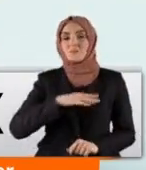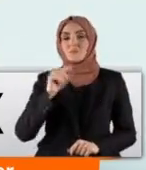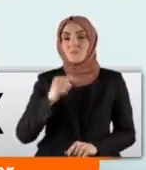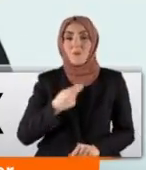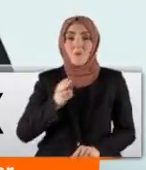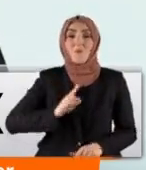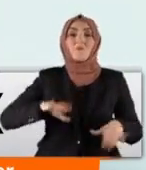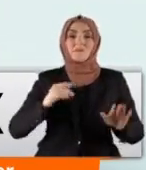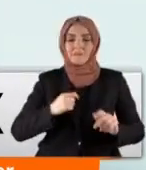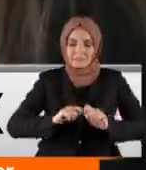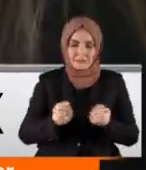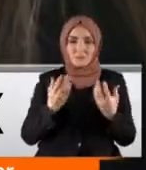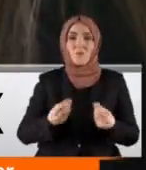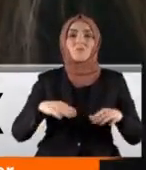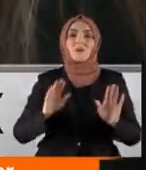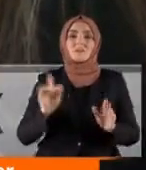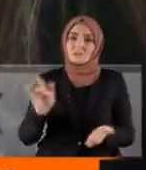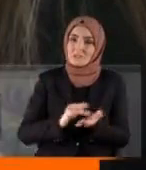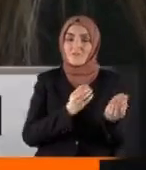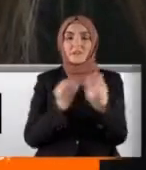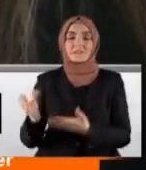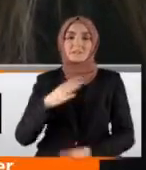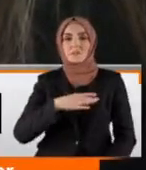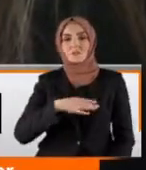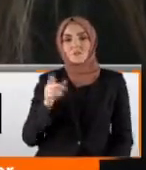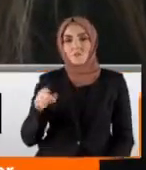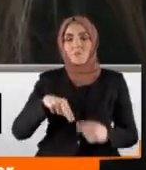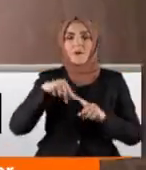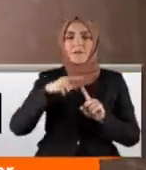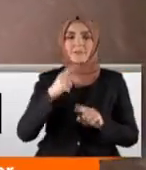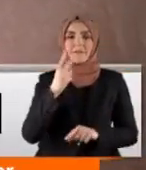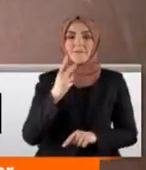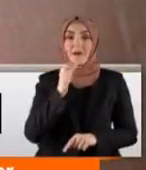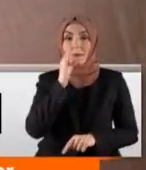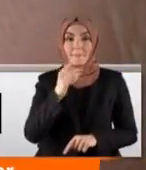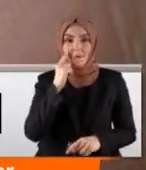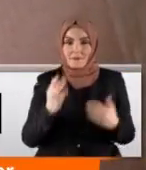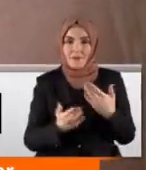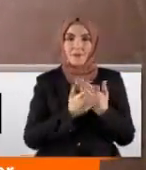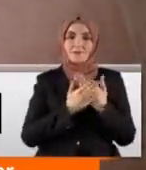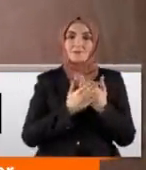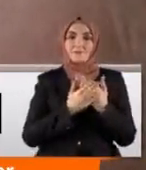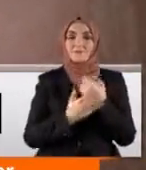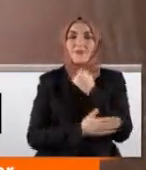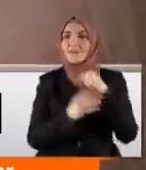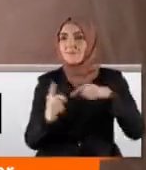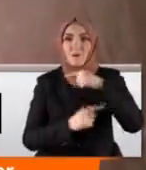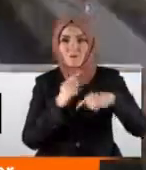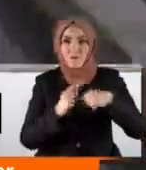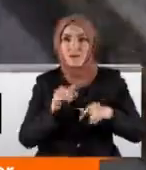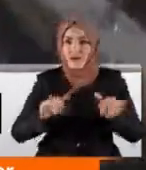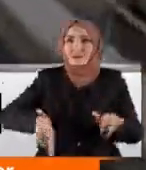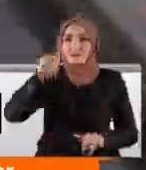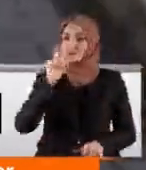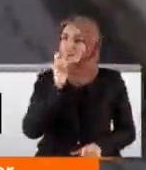arkadaşın cezası bulmasını istiyorum Atv Haber aracılığıyla yardım isteyen genç kızın çağrısı aynı gün yanıt buldu saplantılı